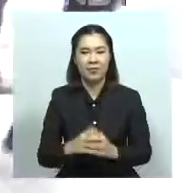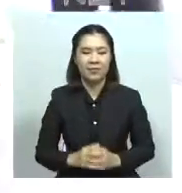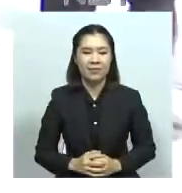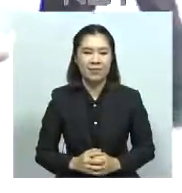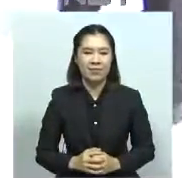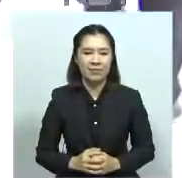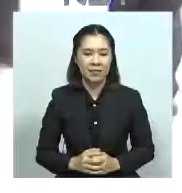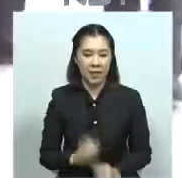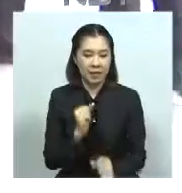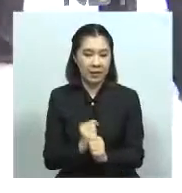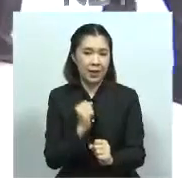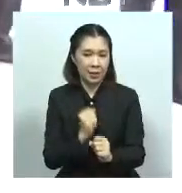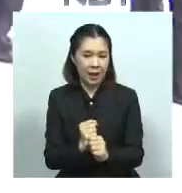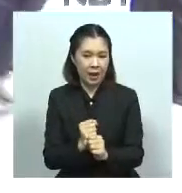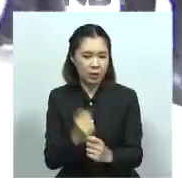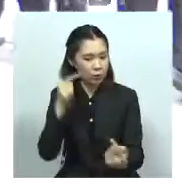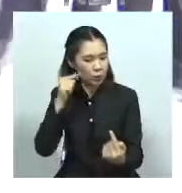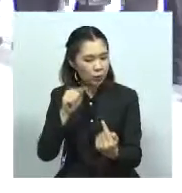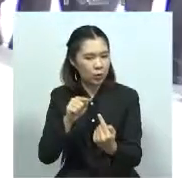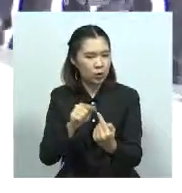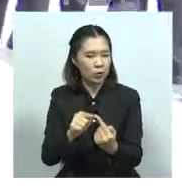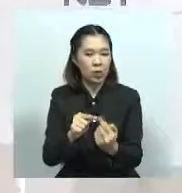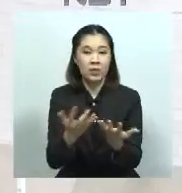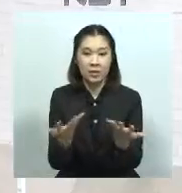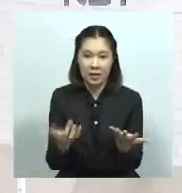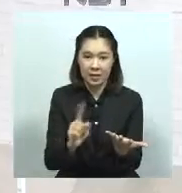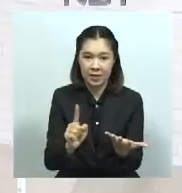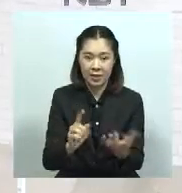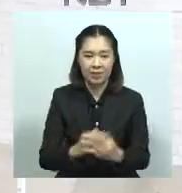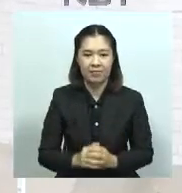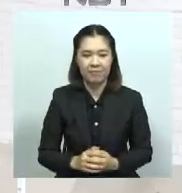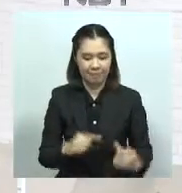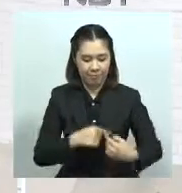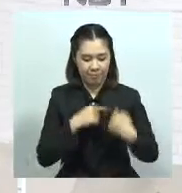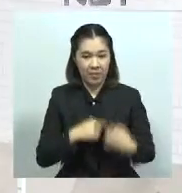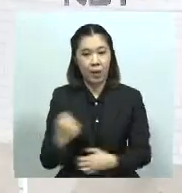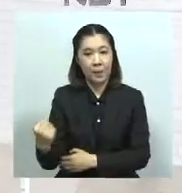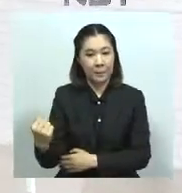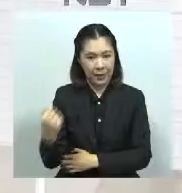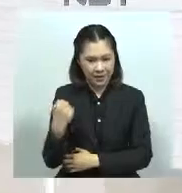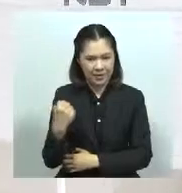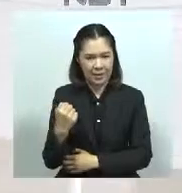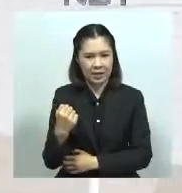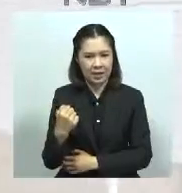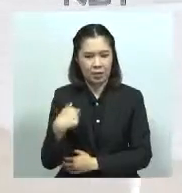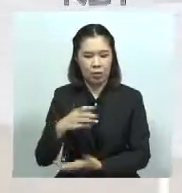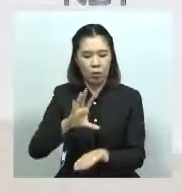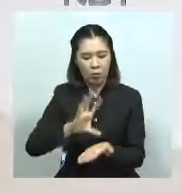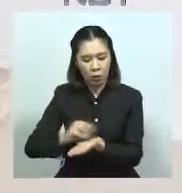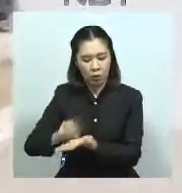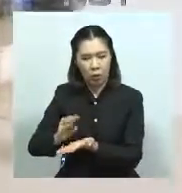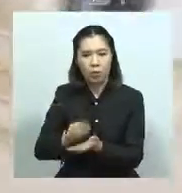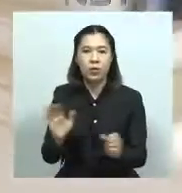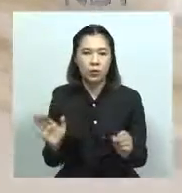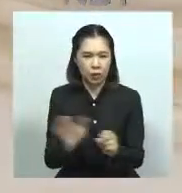วนจุดยืนการทำงานจะเป็นอย่างไรคะในเรื่องนี้คุณนิพนธ์บอกนะคะว่ามั่นใจว่าพรรคประชาธิปัตย์ตอนนี้มีข้อมูลประกอบ